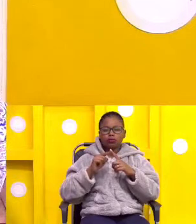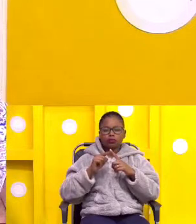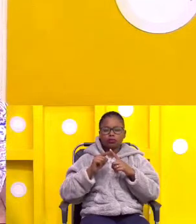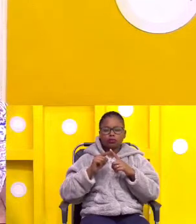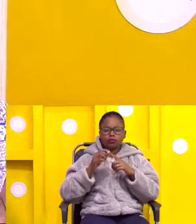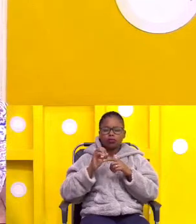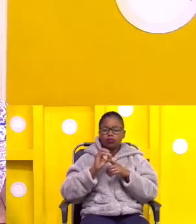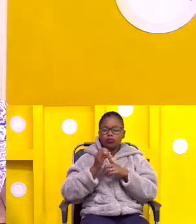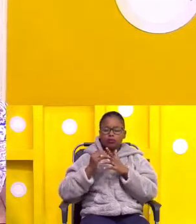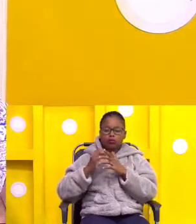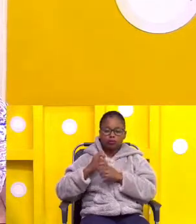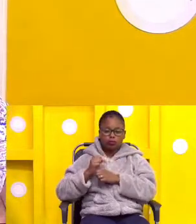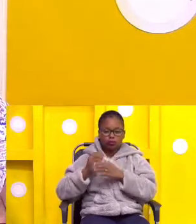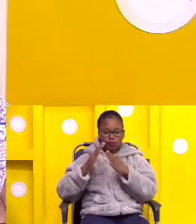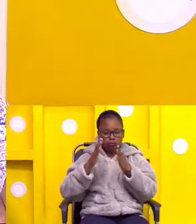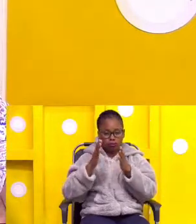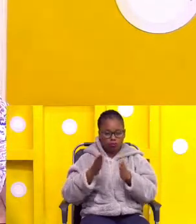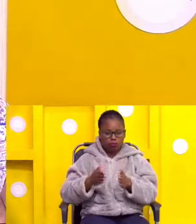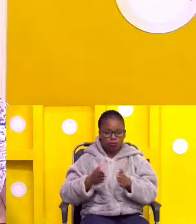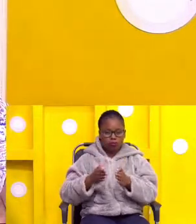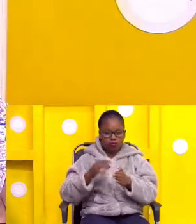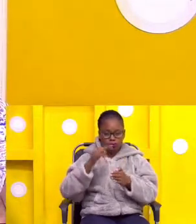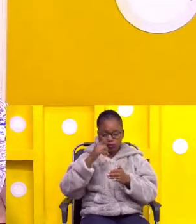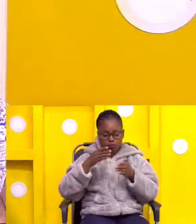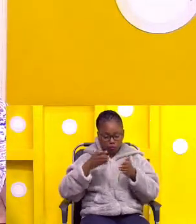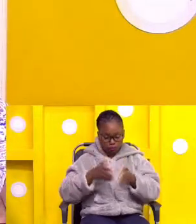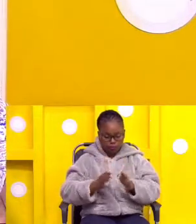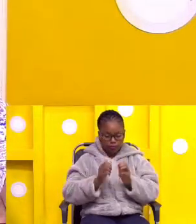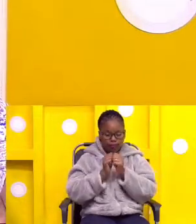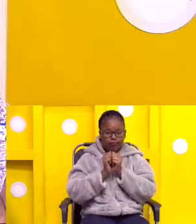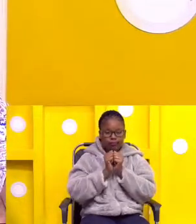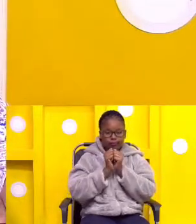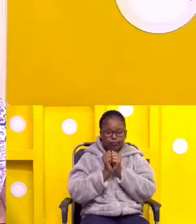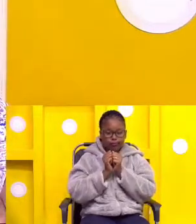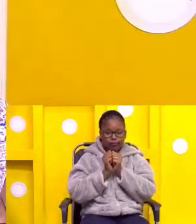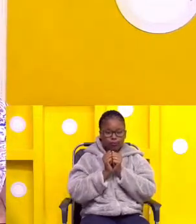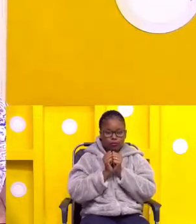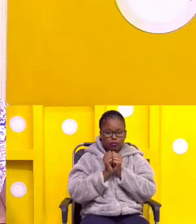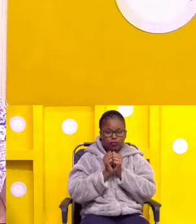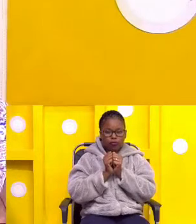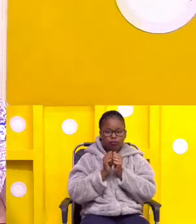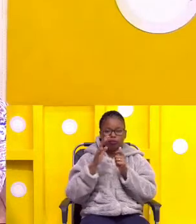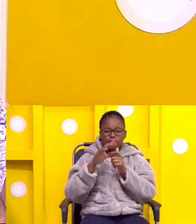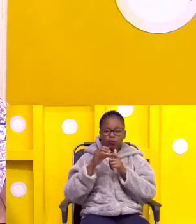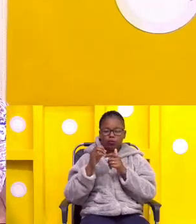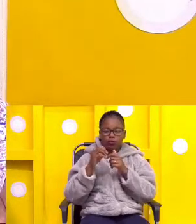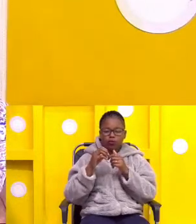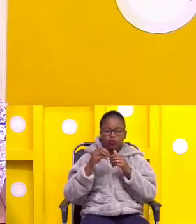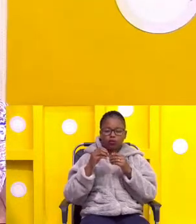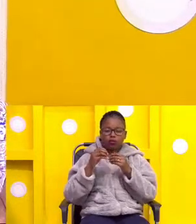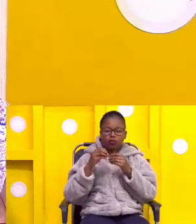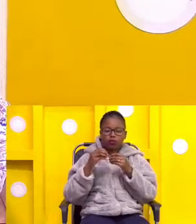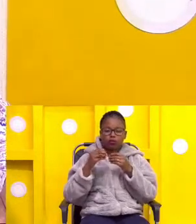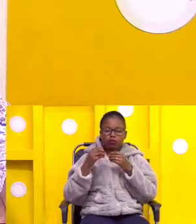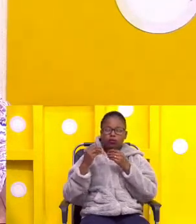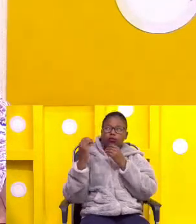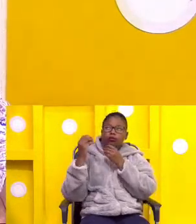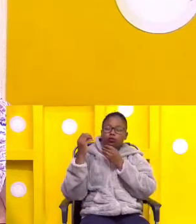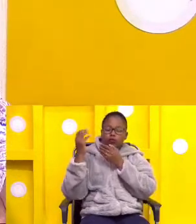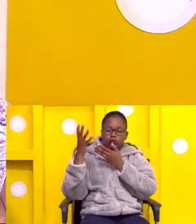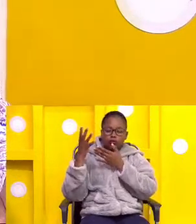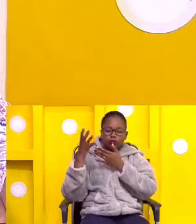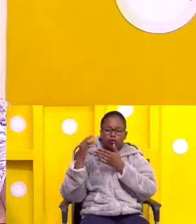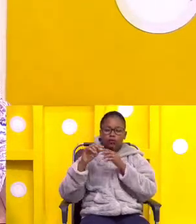ukwihoka mudo tondu ni muciaranirwo nake urute igongona ria kurite kirike esirio